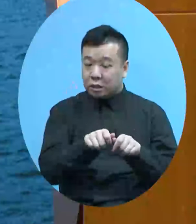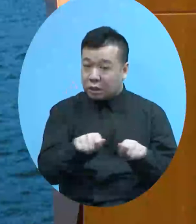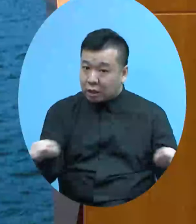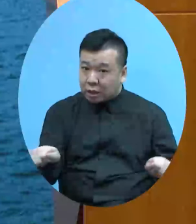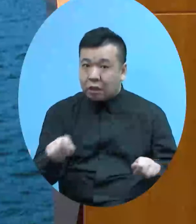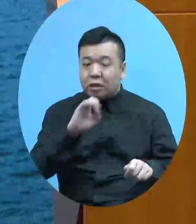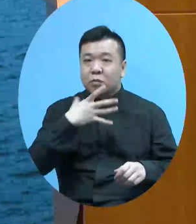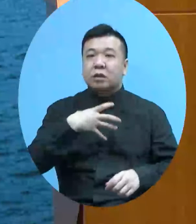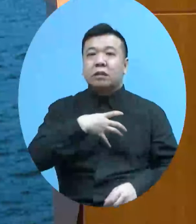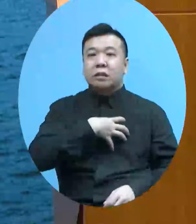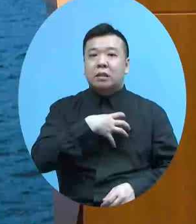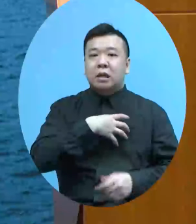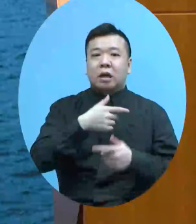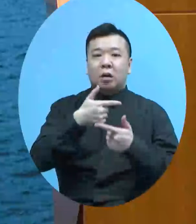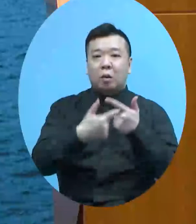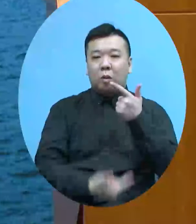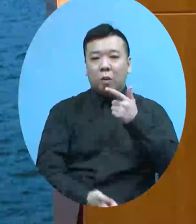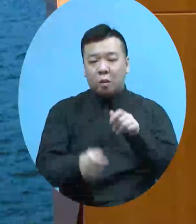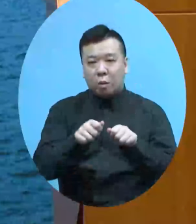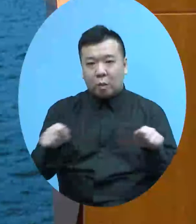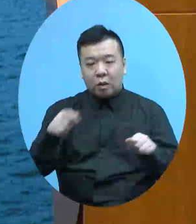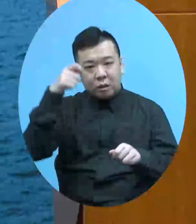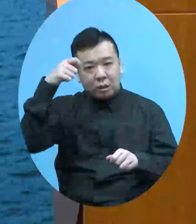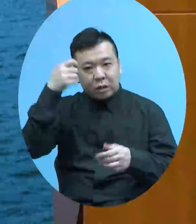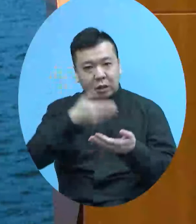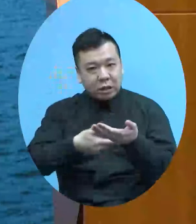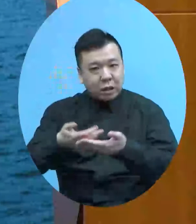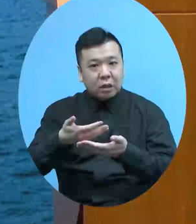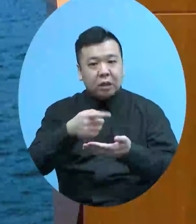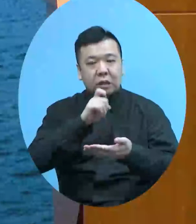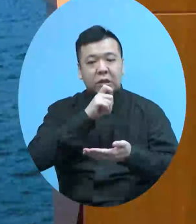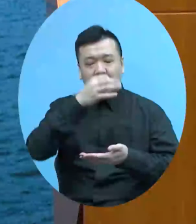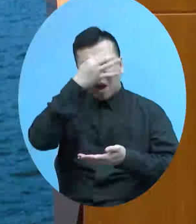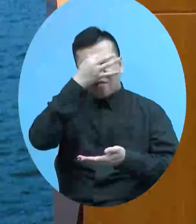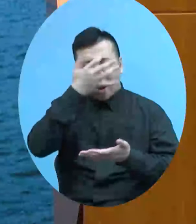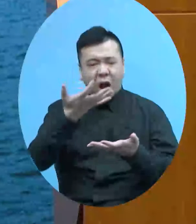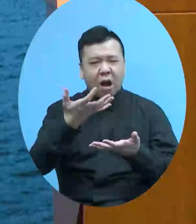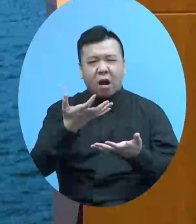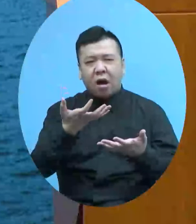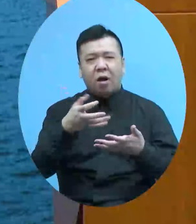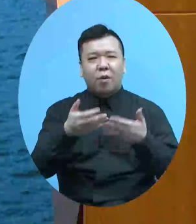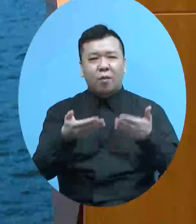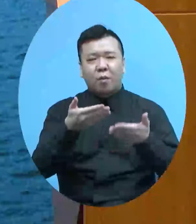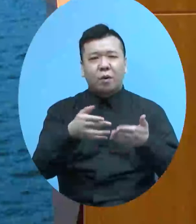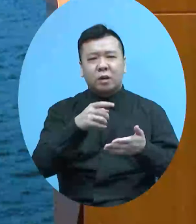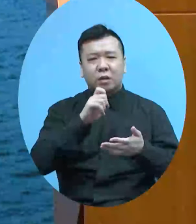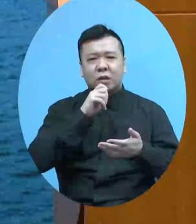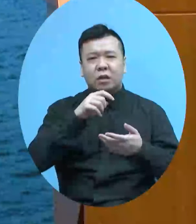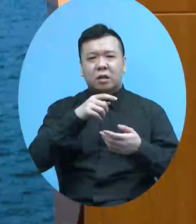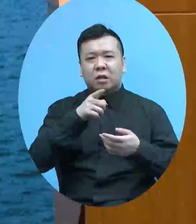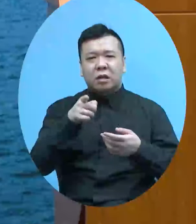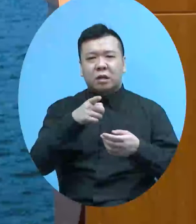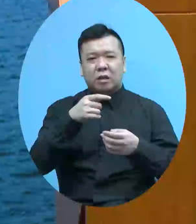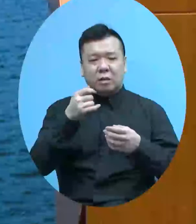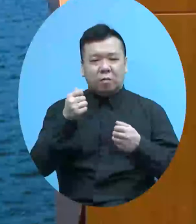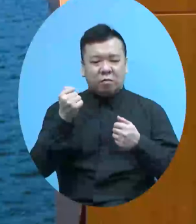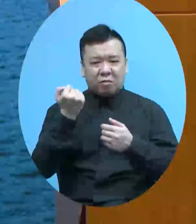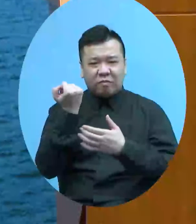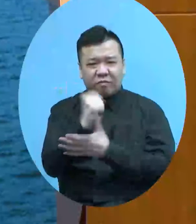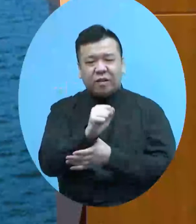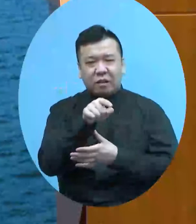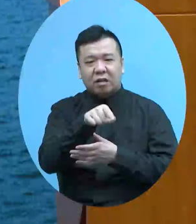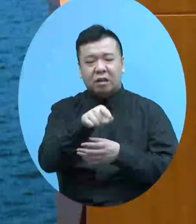還有擔不擔心無聊期的限制那個社交會為市民帶來一些心理壓力令到更加多人不遵守這個規定